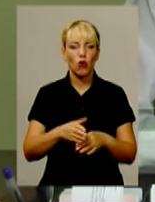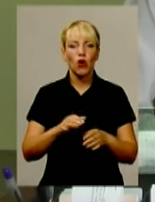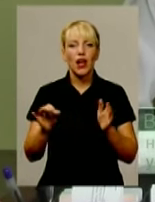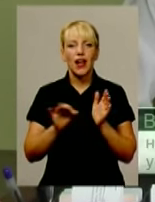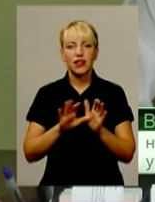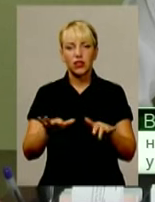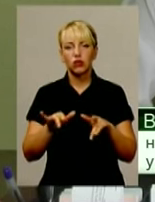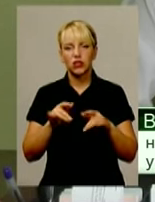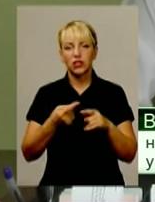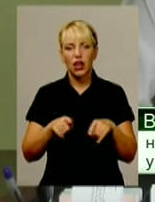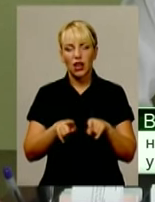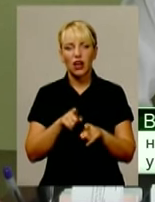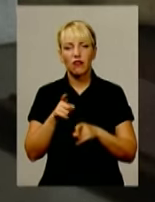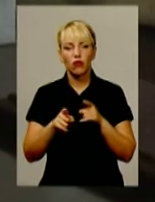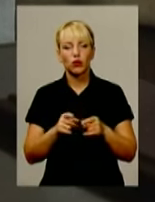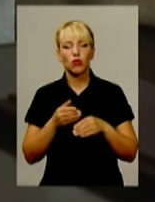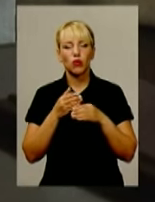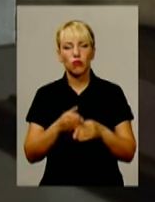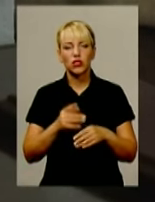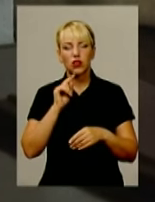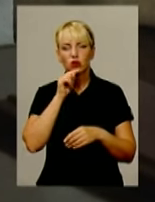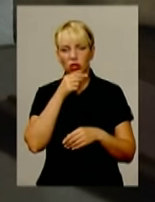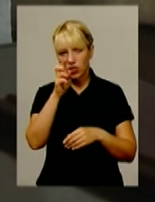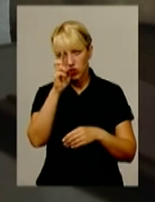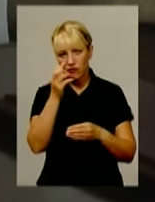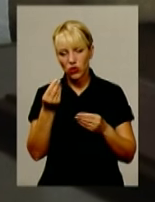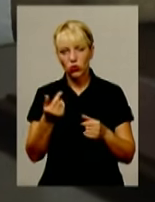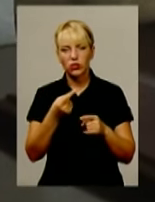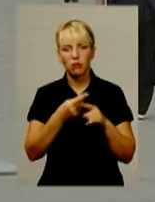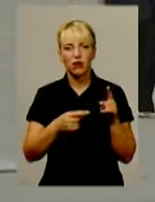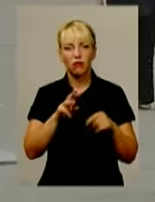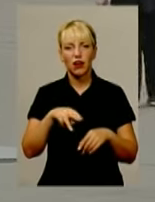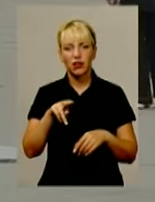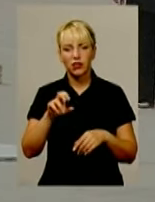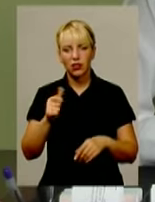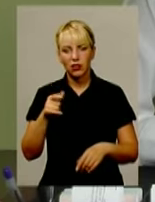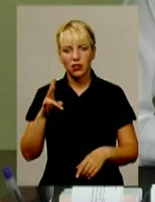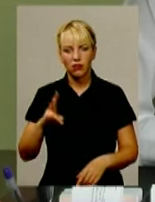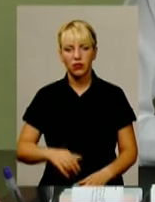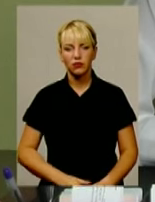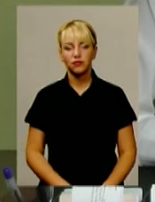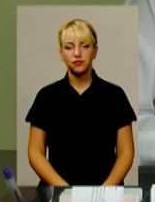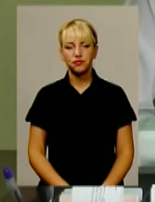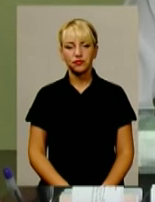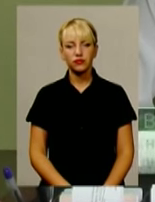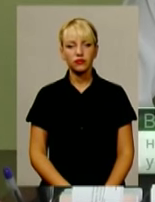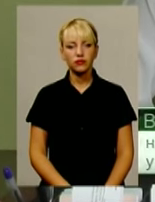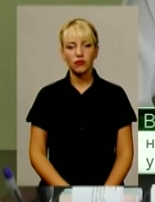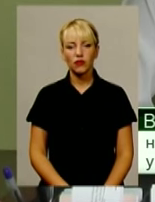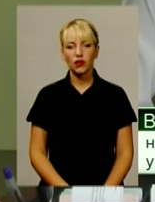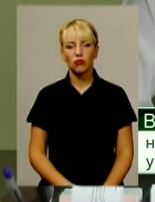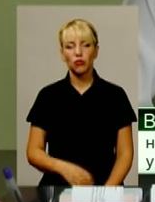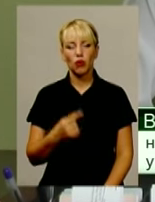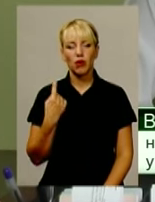реформа допоможе заощадити державні кошти. Експерти називають суму в півмільярда гривень. На чому вони будуть зекономлені?